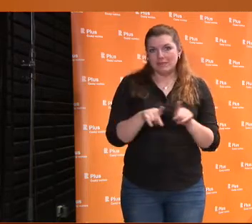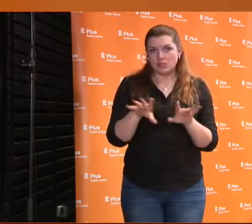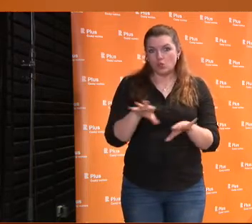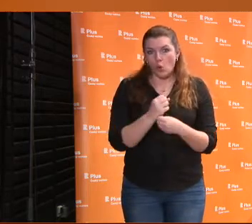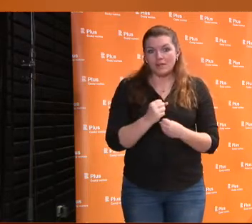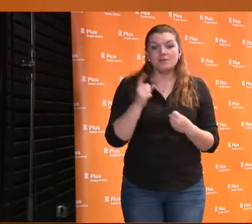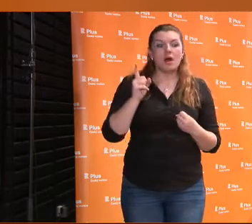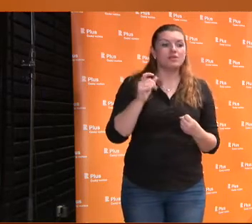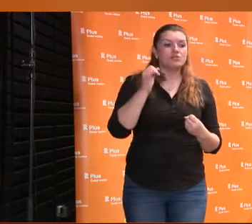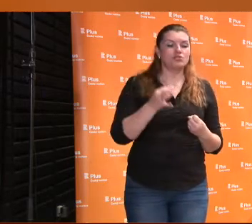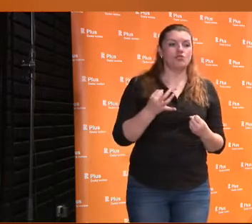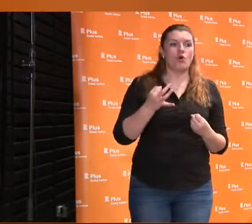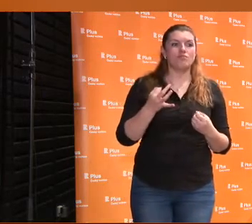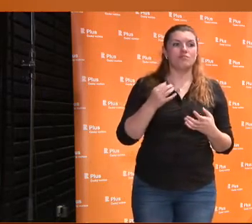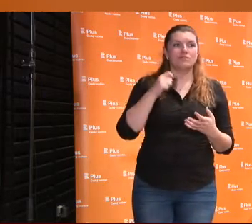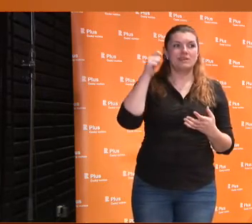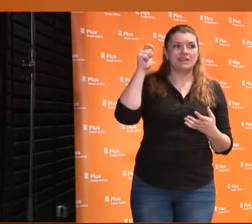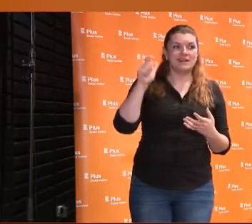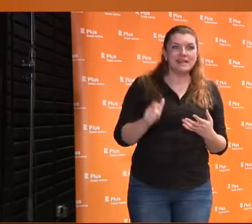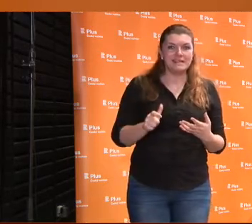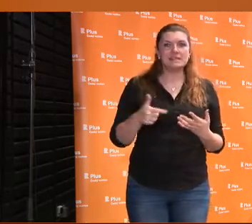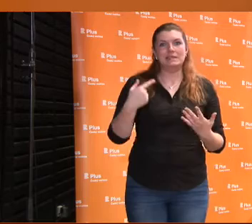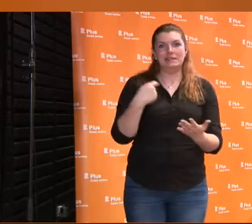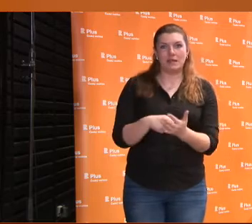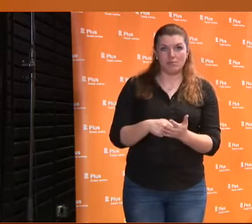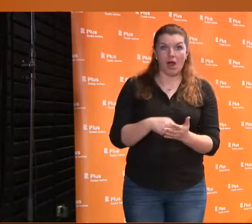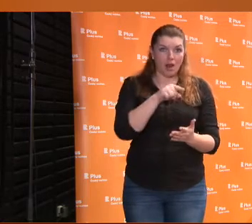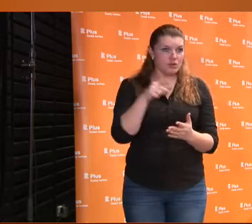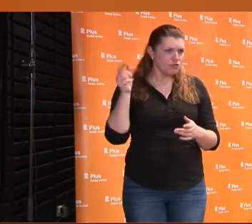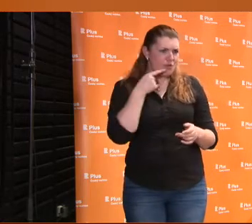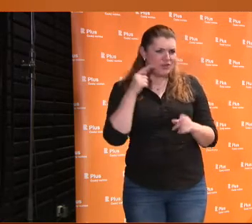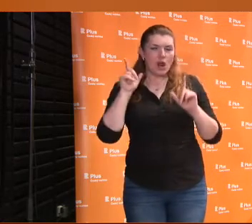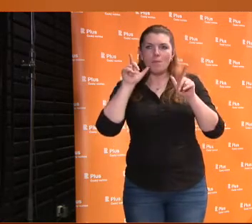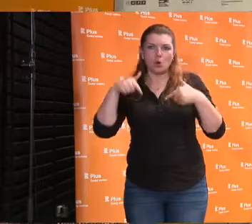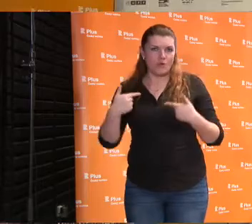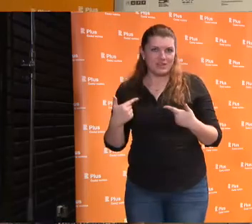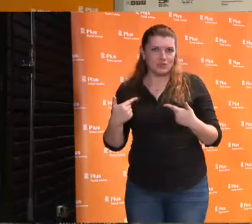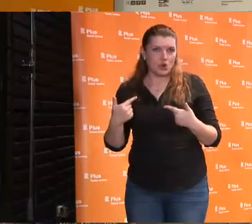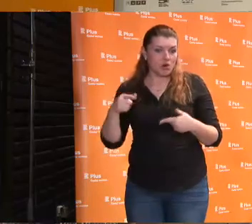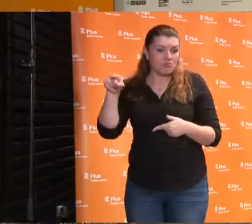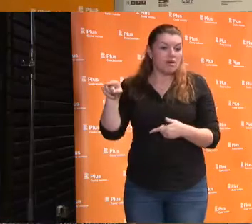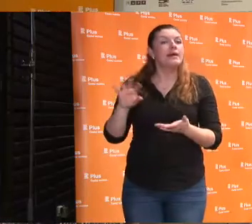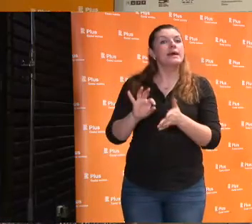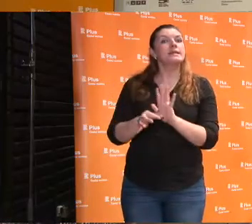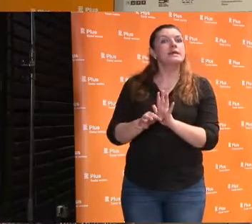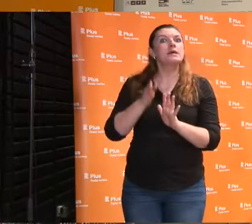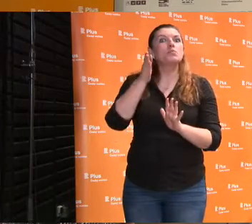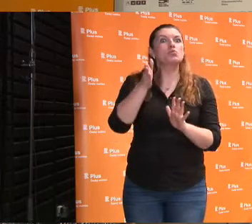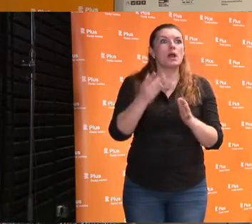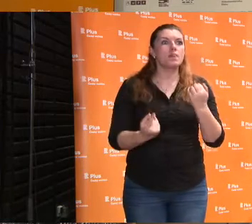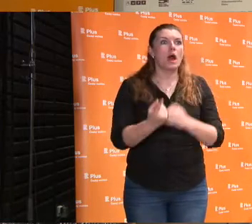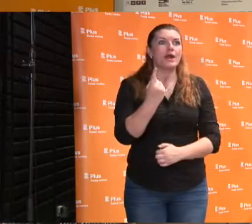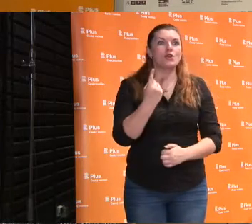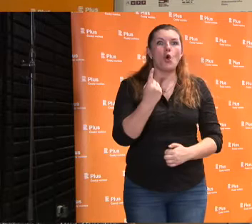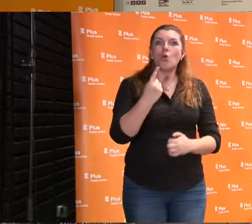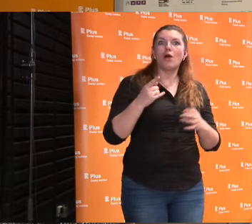vlastně lidské, v podstatě věci samotné. To, co říkal pan profesor, ty odhady, kdy přijde ten okamžik singularity, že, jak se